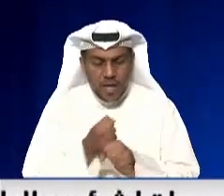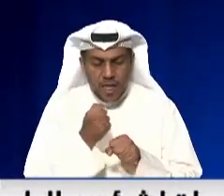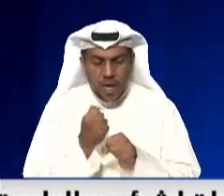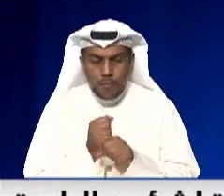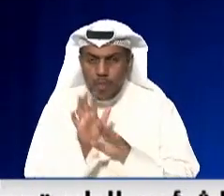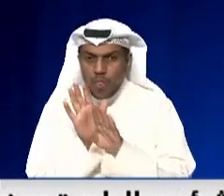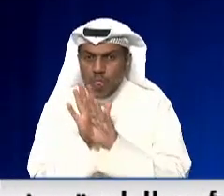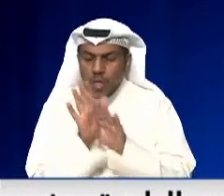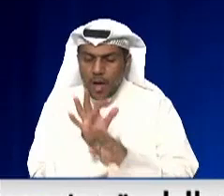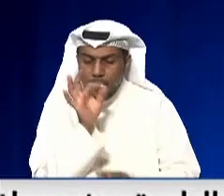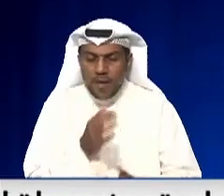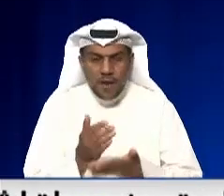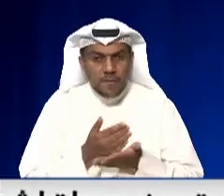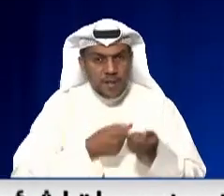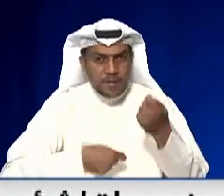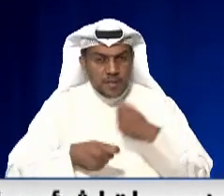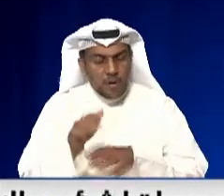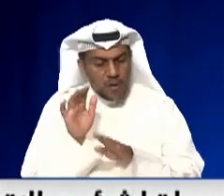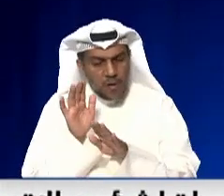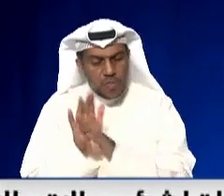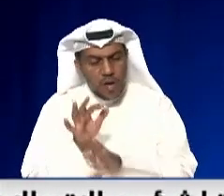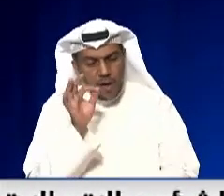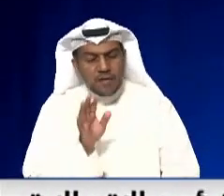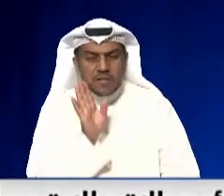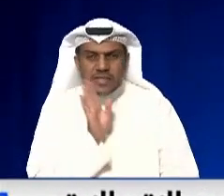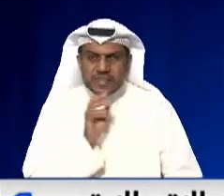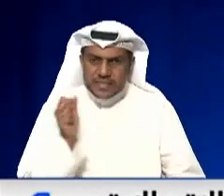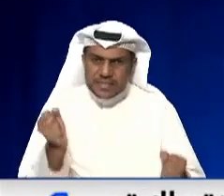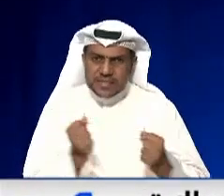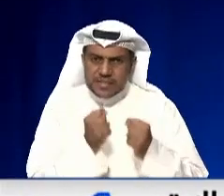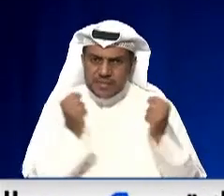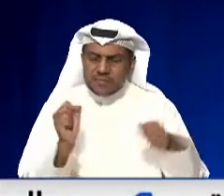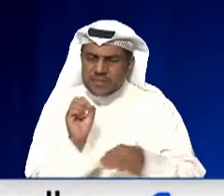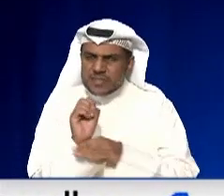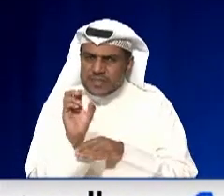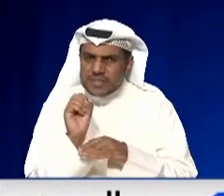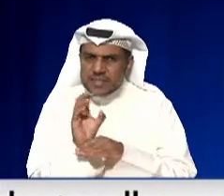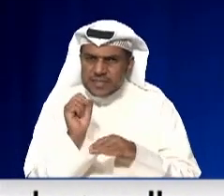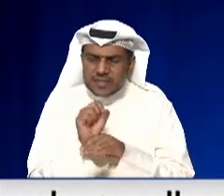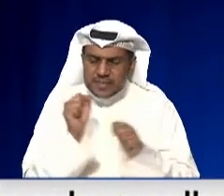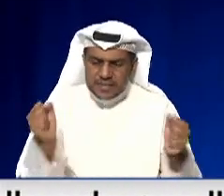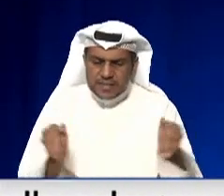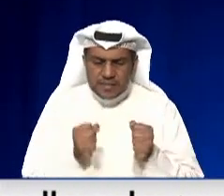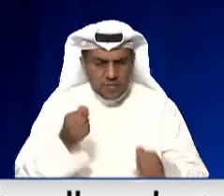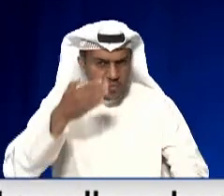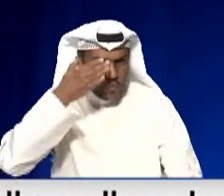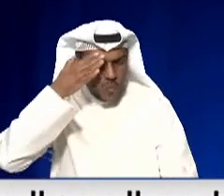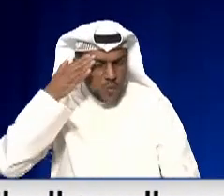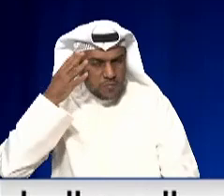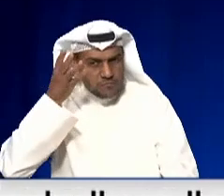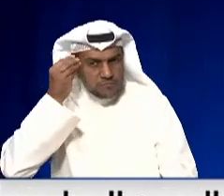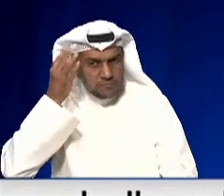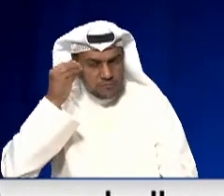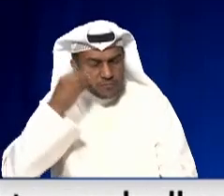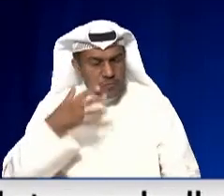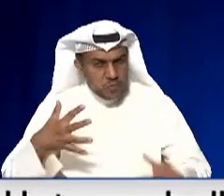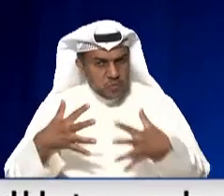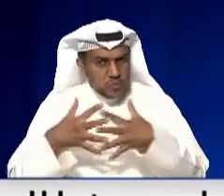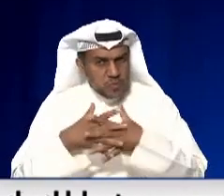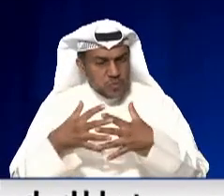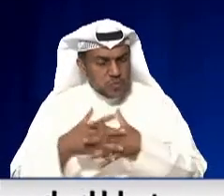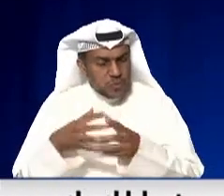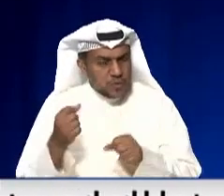قطاع الاستثمار من خلال الفعاليات التدريبيه لتنميه قدرات ومهارات كوادر الشركات وخاصه